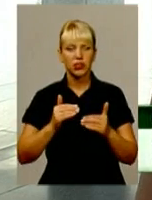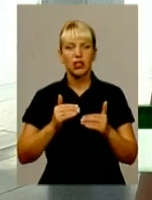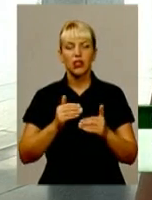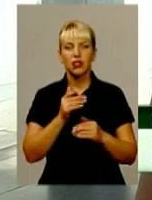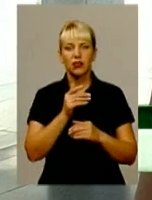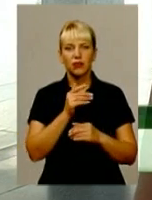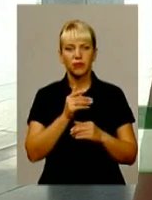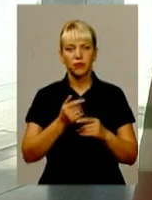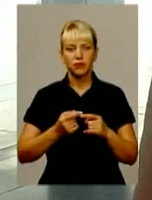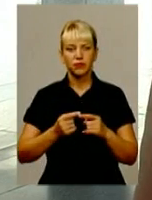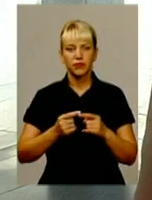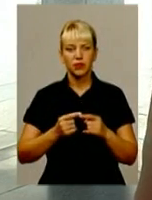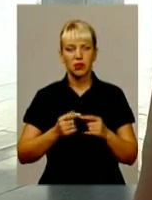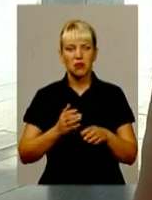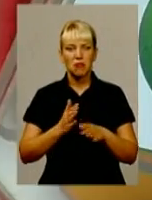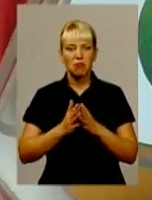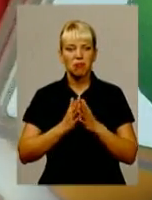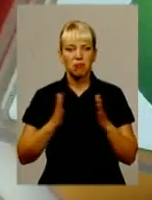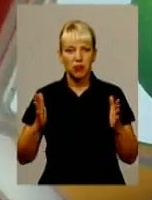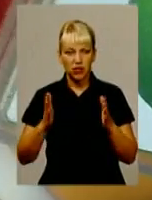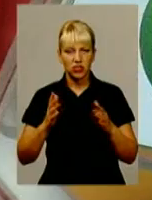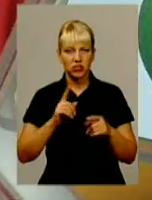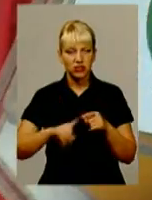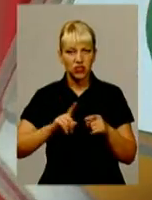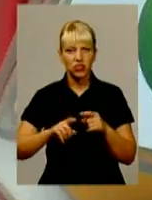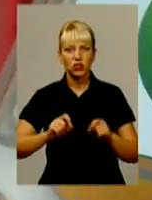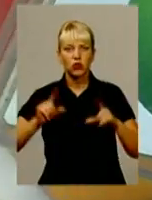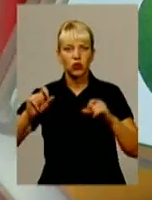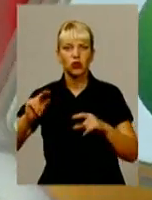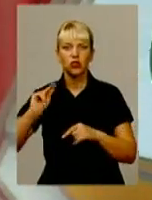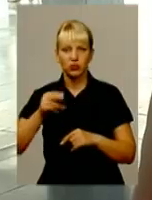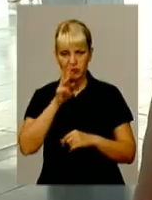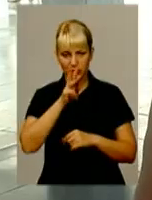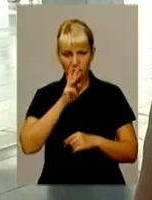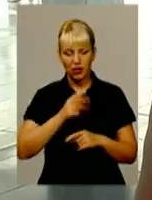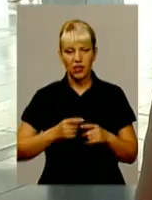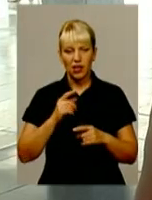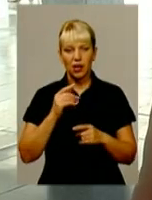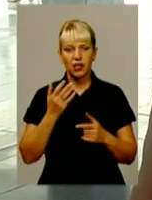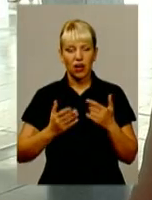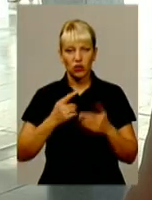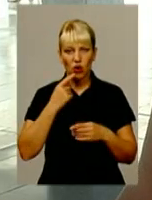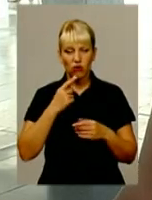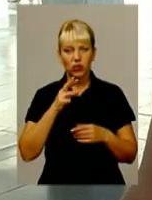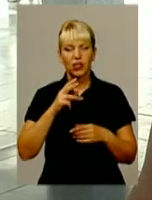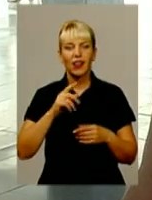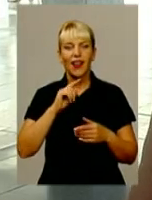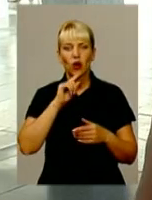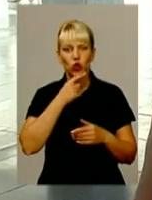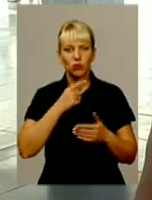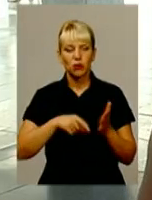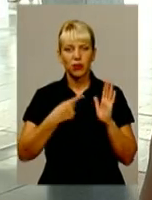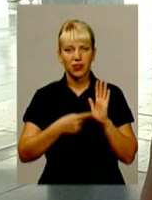ніж обіцяне підвищення. Що стосується економічних питань, то фактично це підвищення